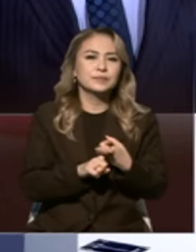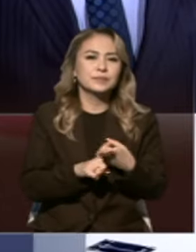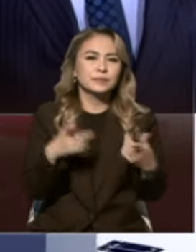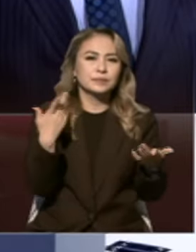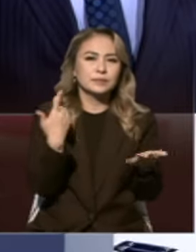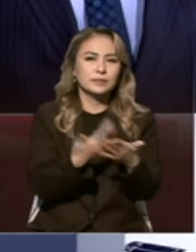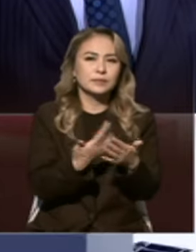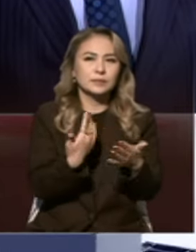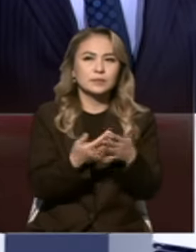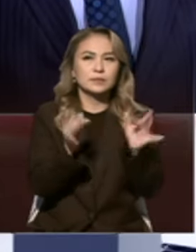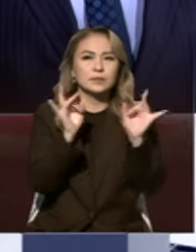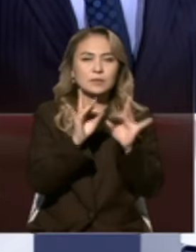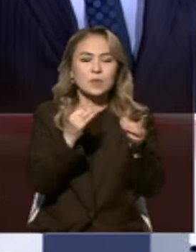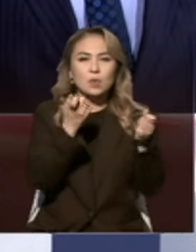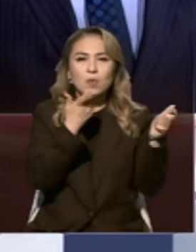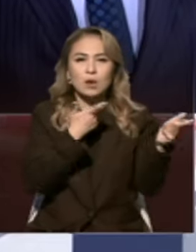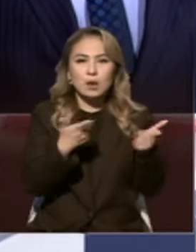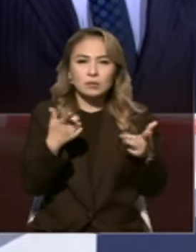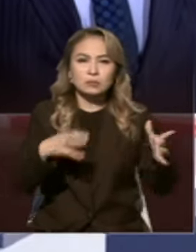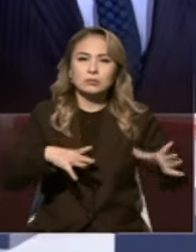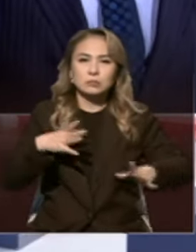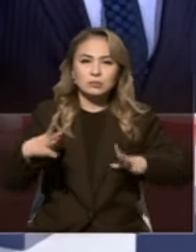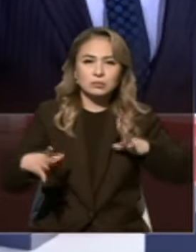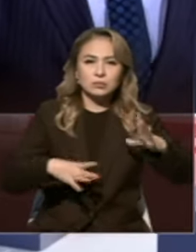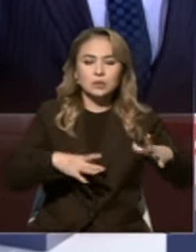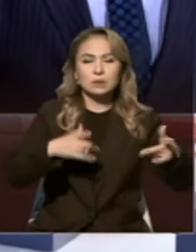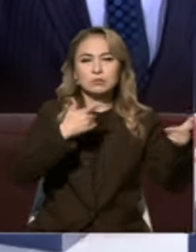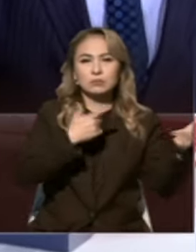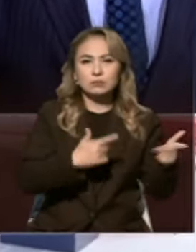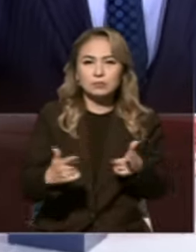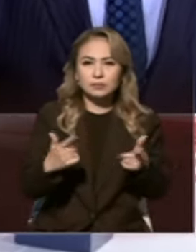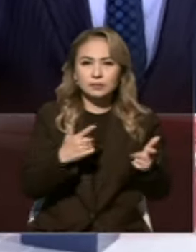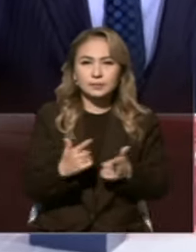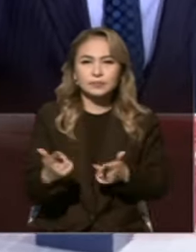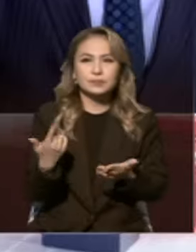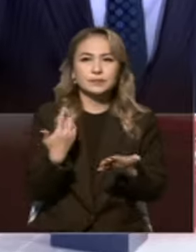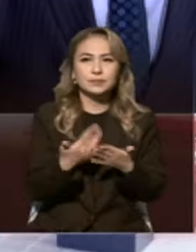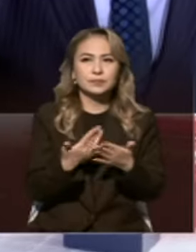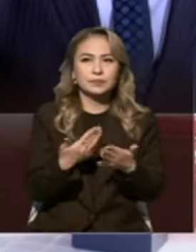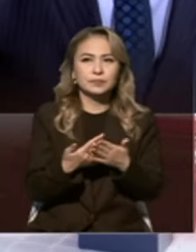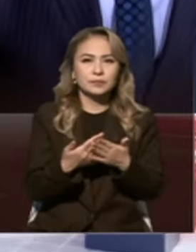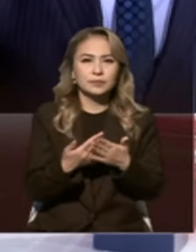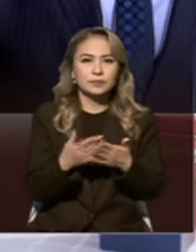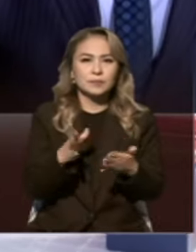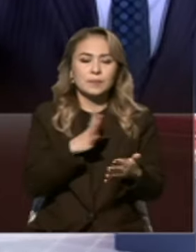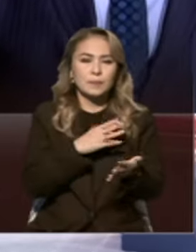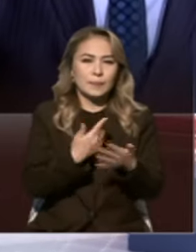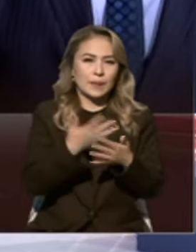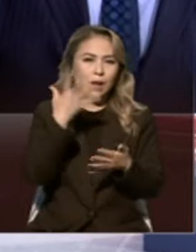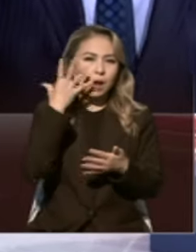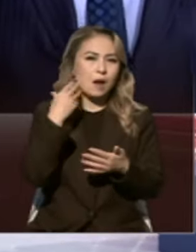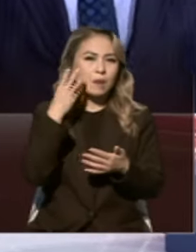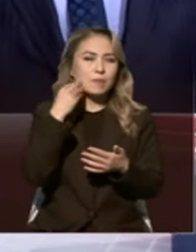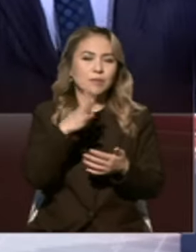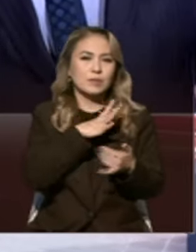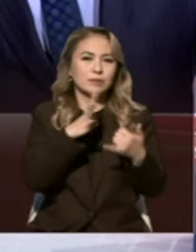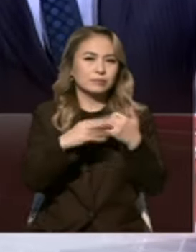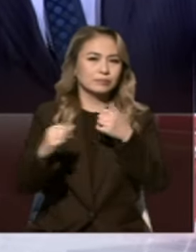Мысалға жоқ айтылады ғой, бірақ дайындық, ұйымдастыру осындай біз әге зілзала болды Алматыда мысалға. Біз